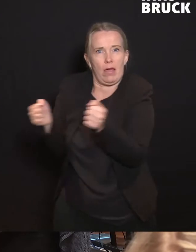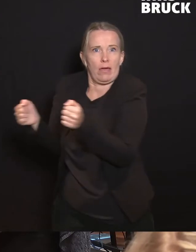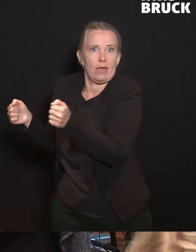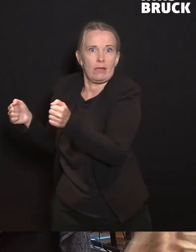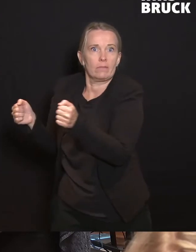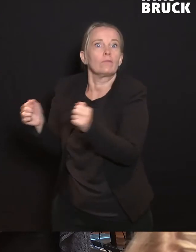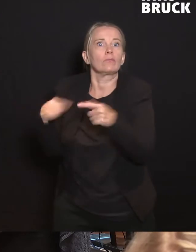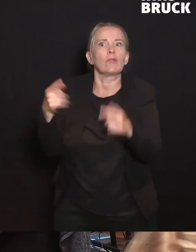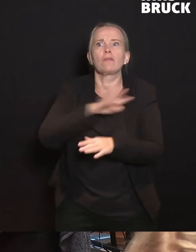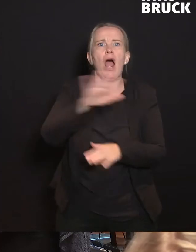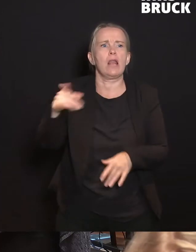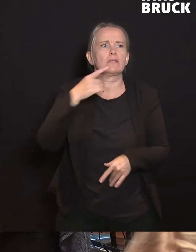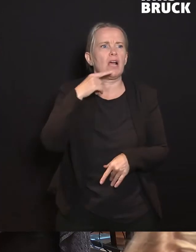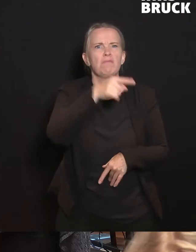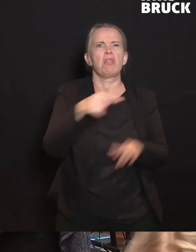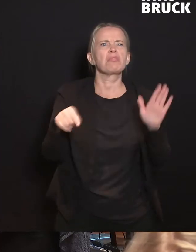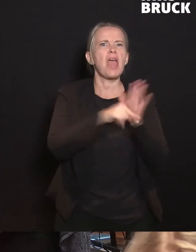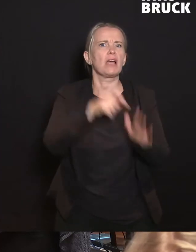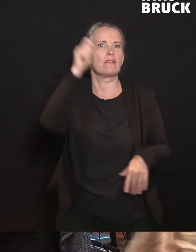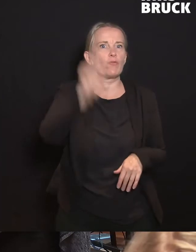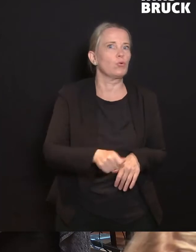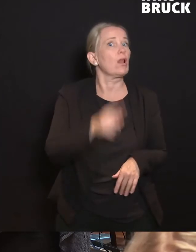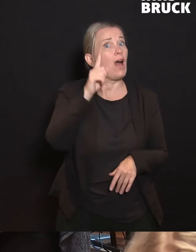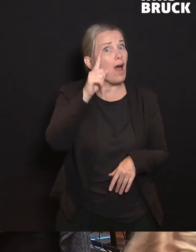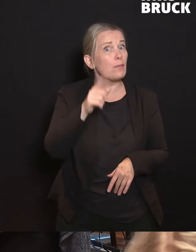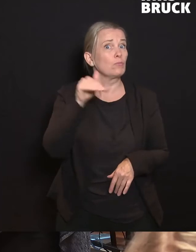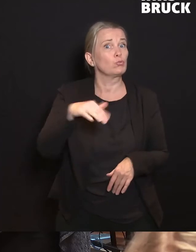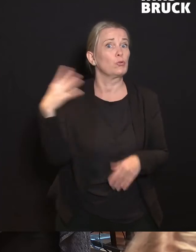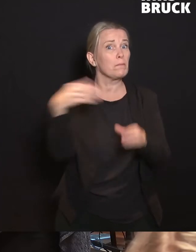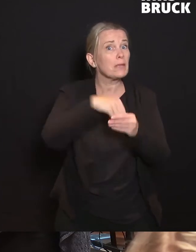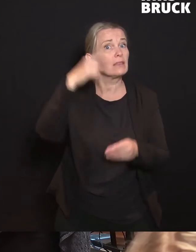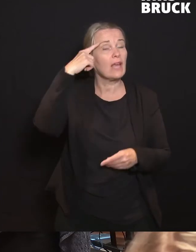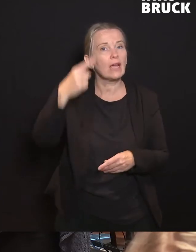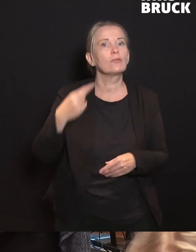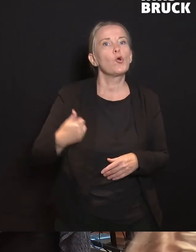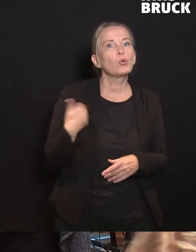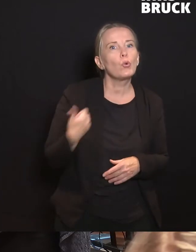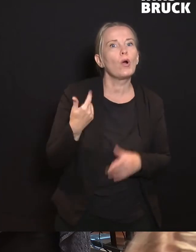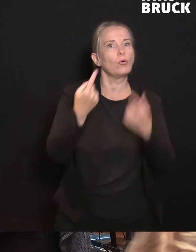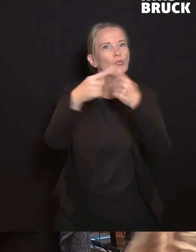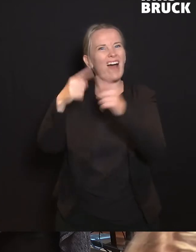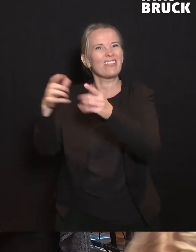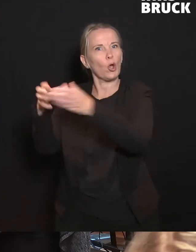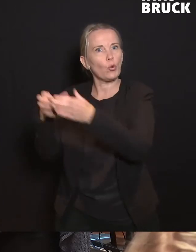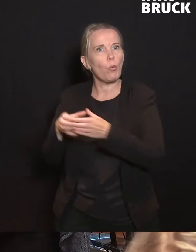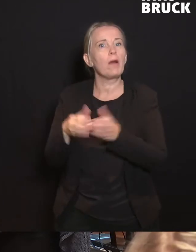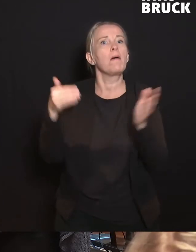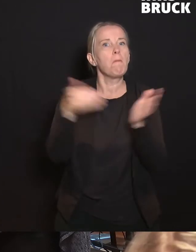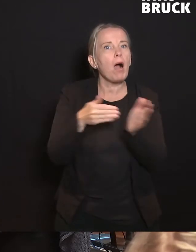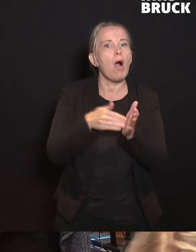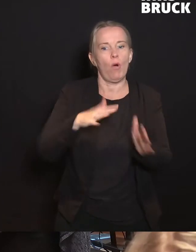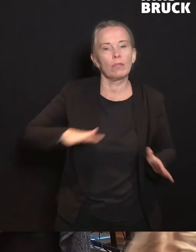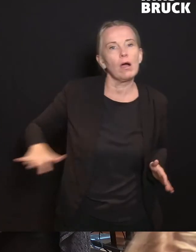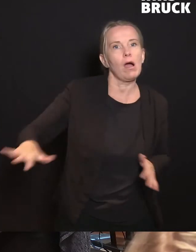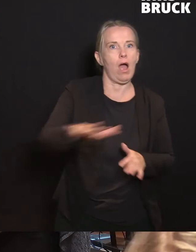stehen alle da und verurteilen diese Vorgänge. Aber wir müssen aber auch daran denken, dass die Jugendlichen, aber auch andere Gruppen in unserer Stadt die Räume brauchen, um